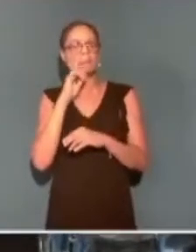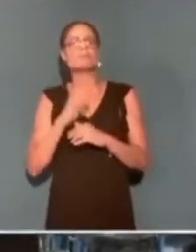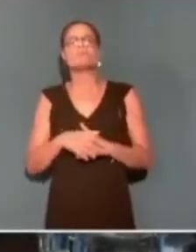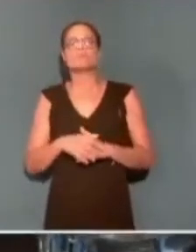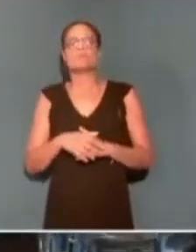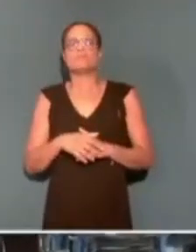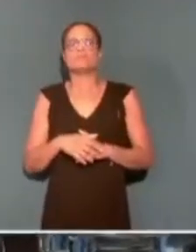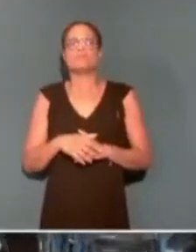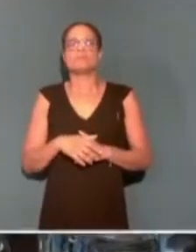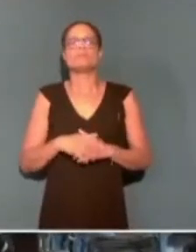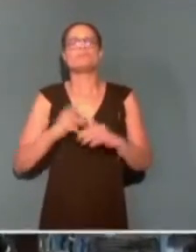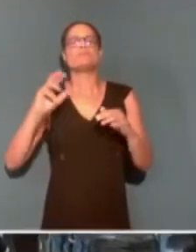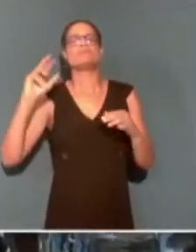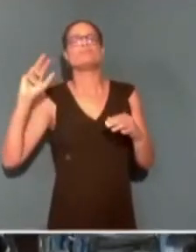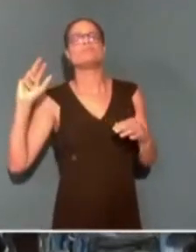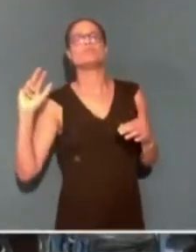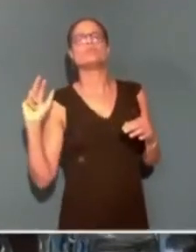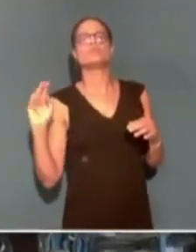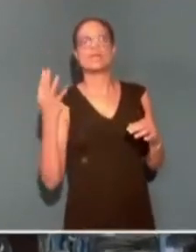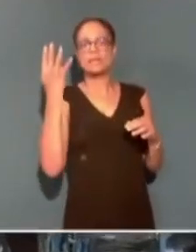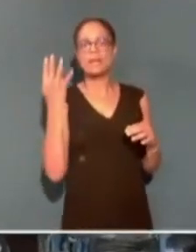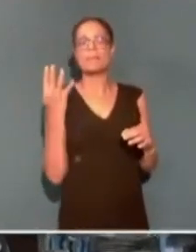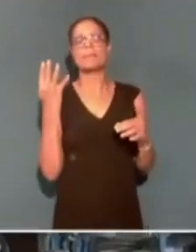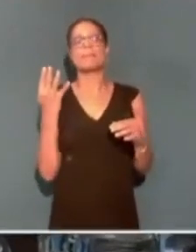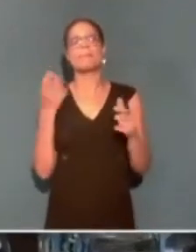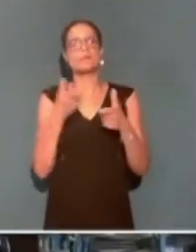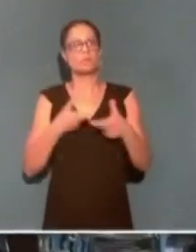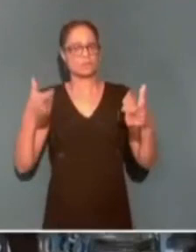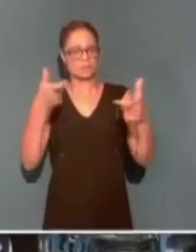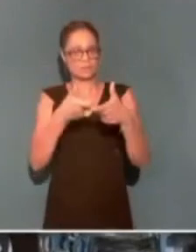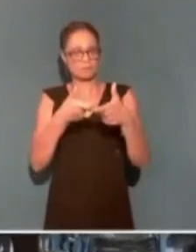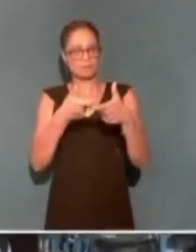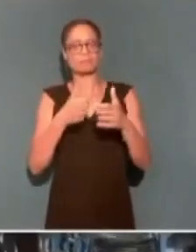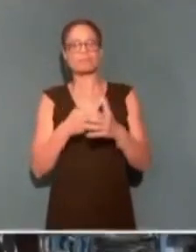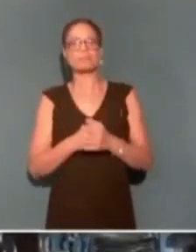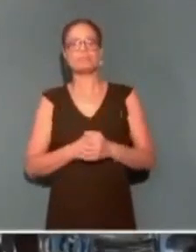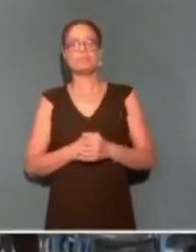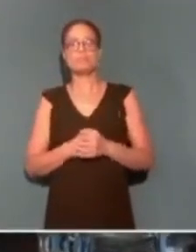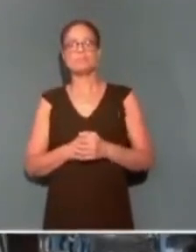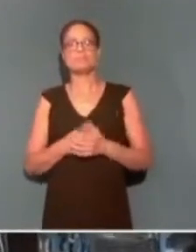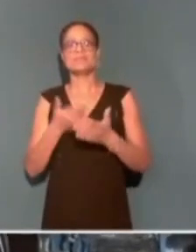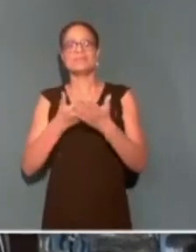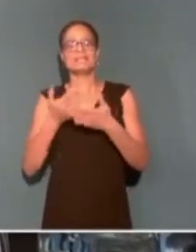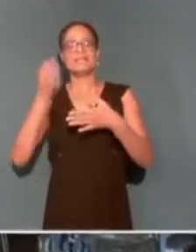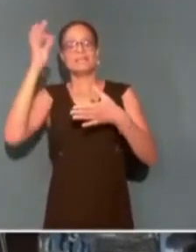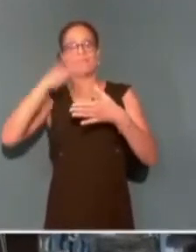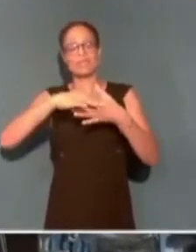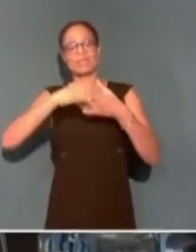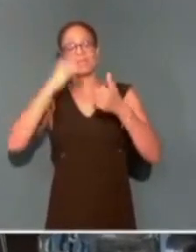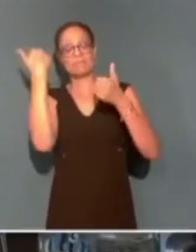Lorsqu'à cette quatrième séance, ce sera la quatrième séance, nous allons voter, parce que c'est là qu'on va voter des